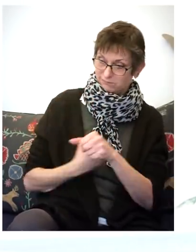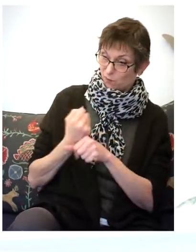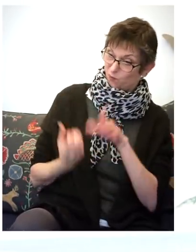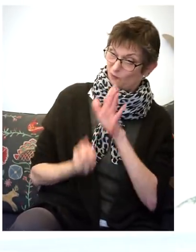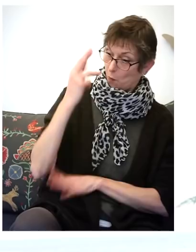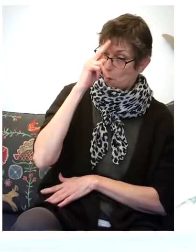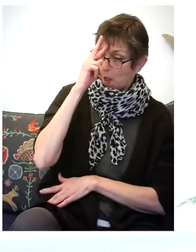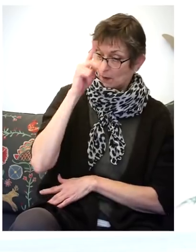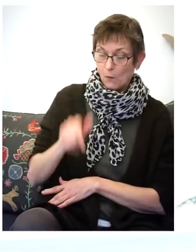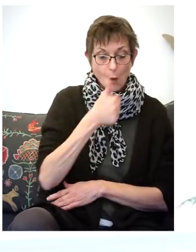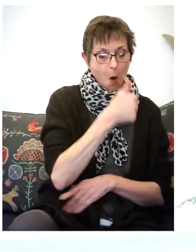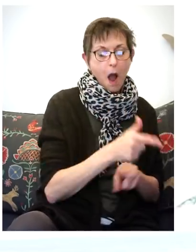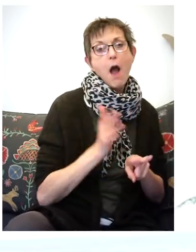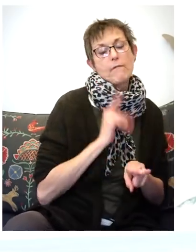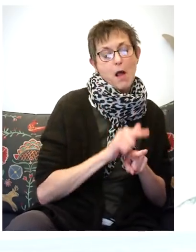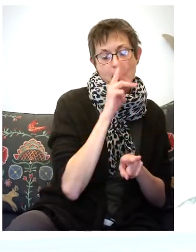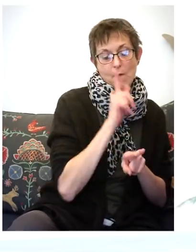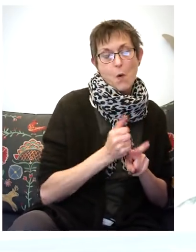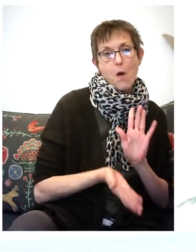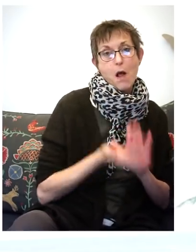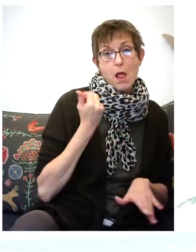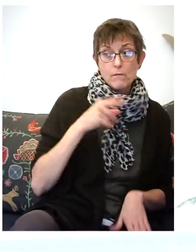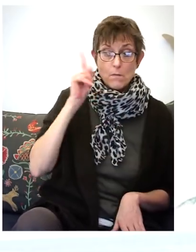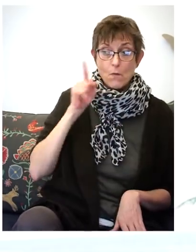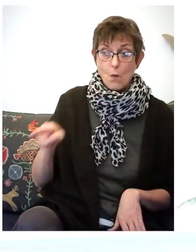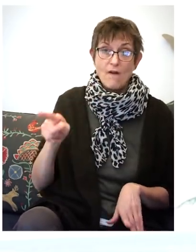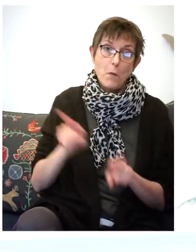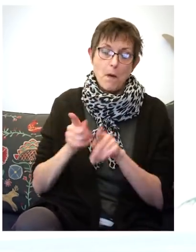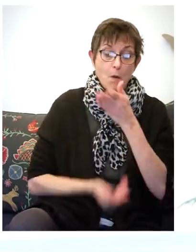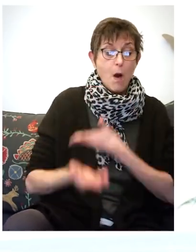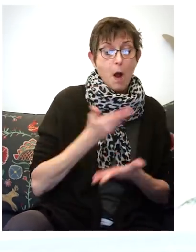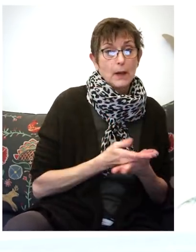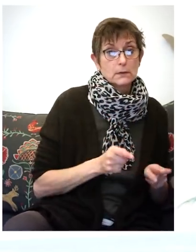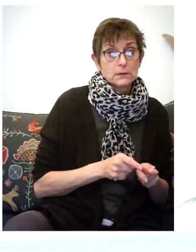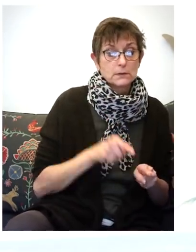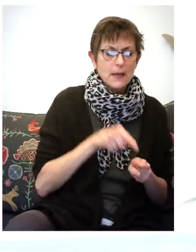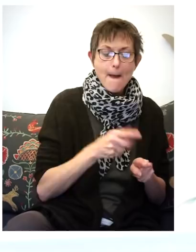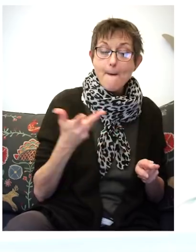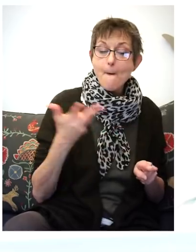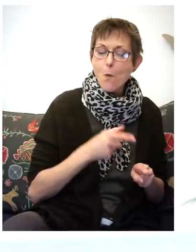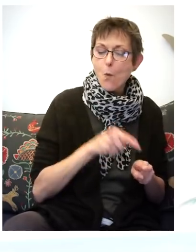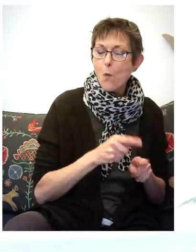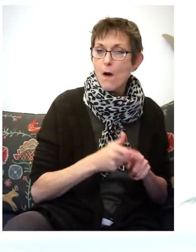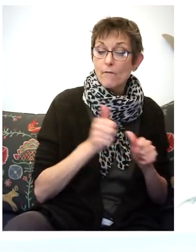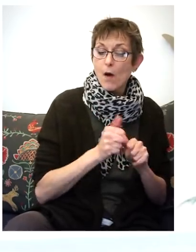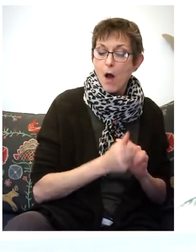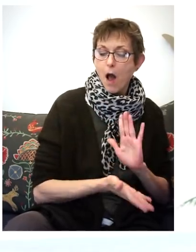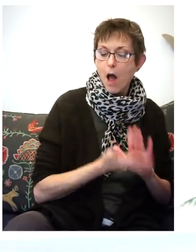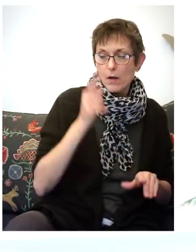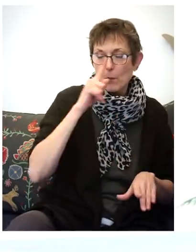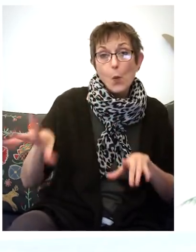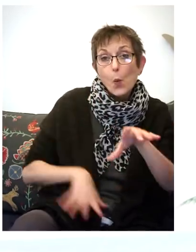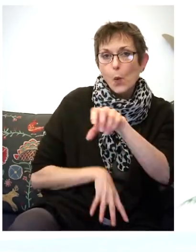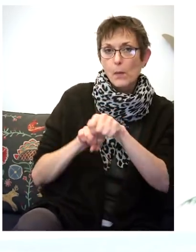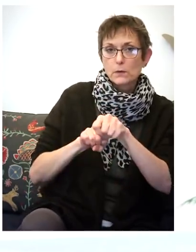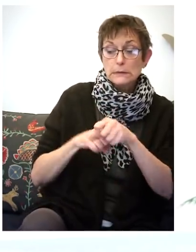supprimée au bénéfice de la nouvelle. C'est-à-dire que la nouvelle, elle va forcément remplacer quelque chose, il va falloir identifier ce quelque chose et articuler. Si c'est par